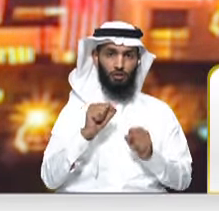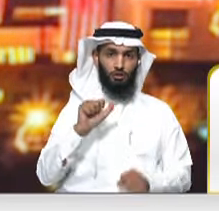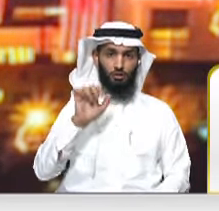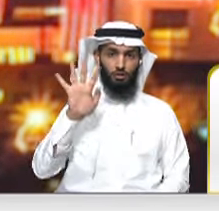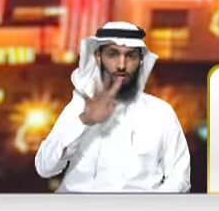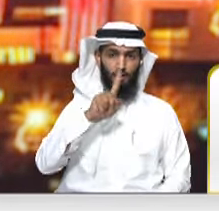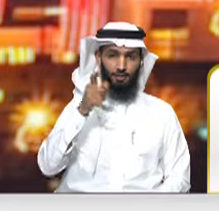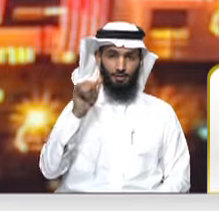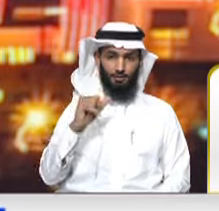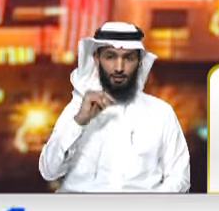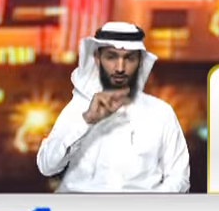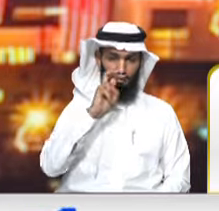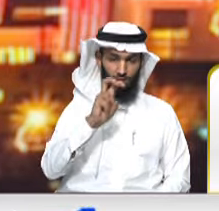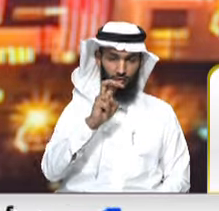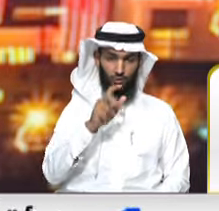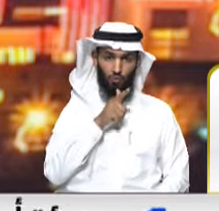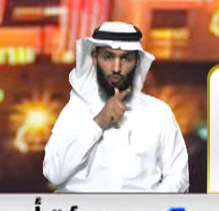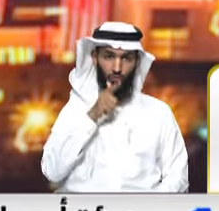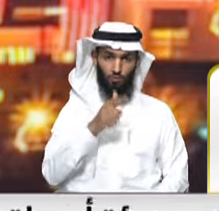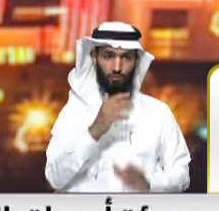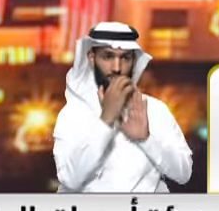عبد الله المعاشرجي بما يلي: